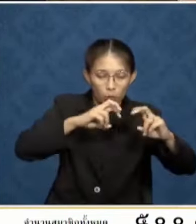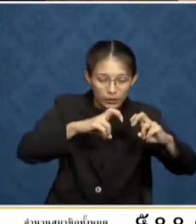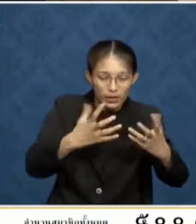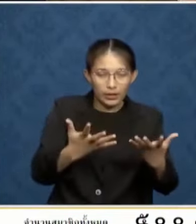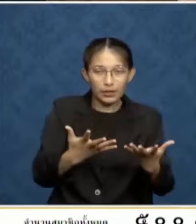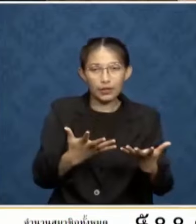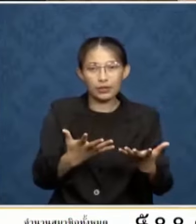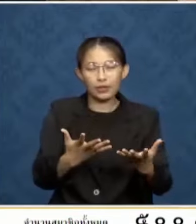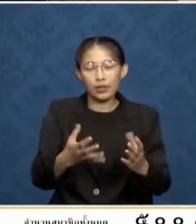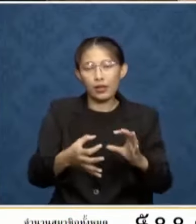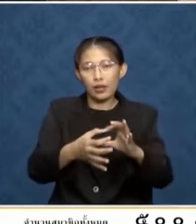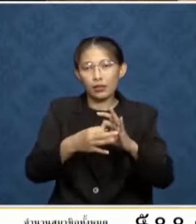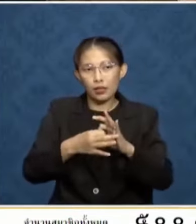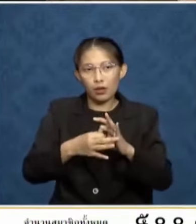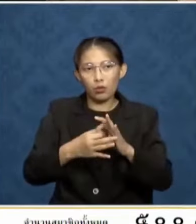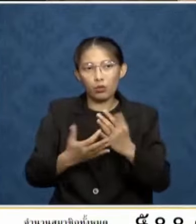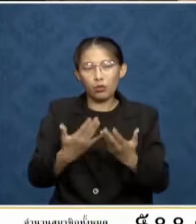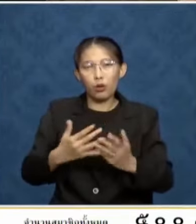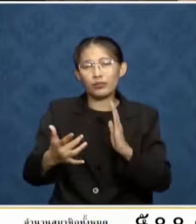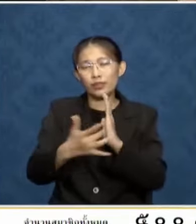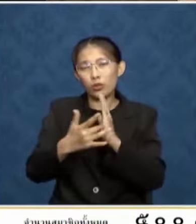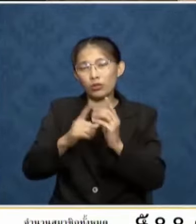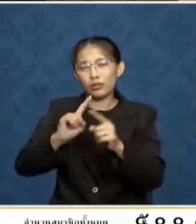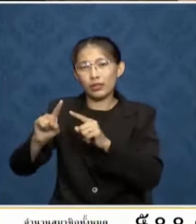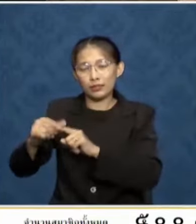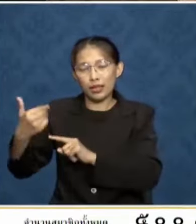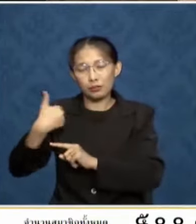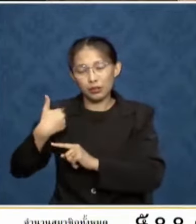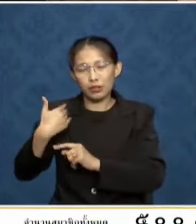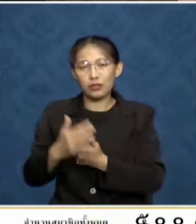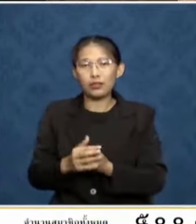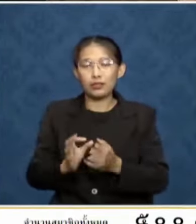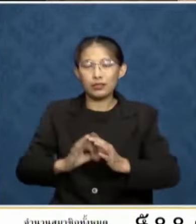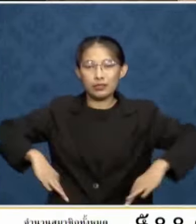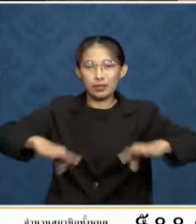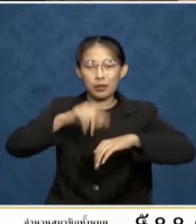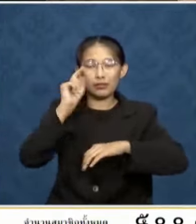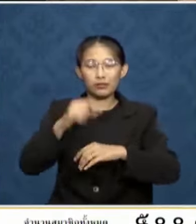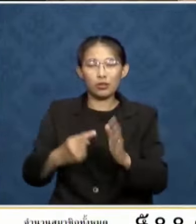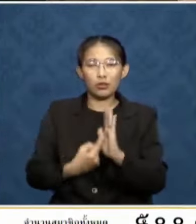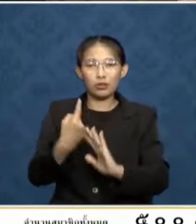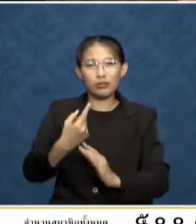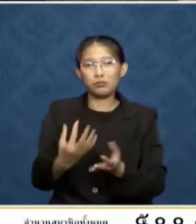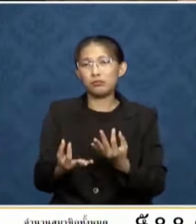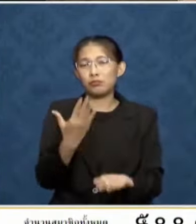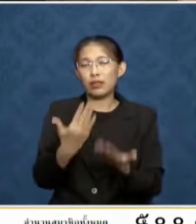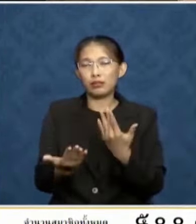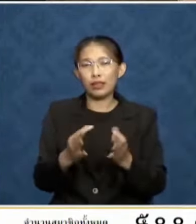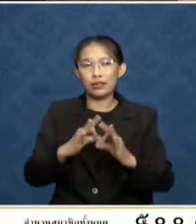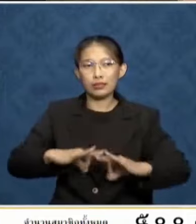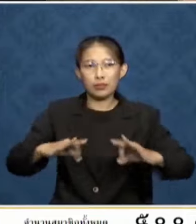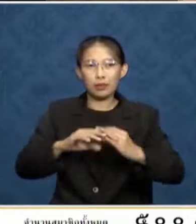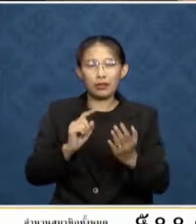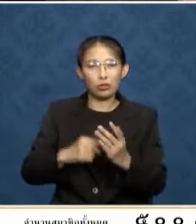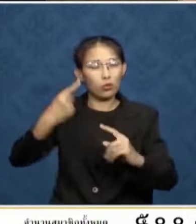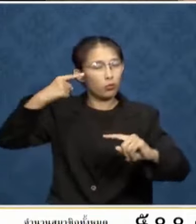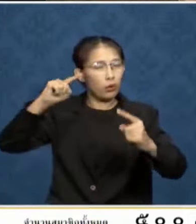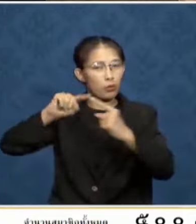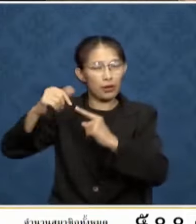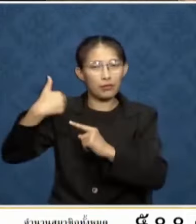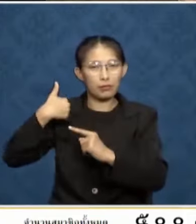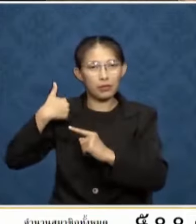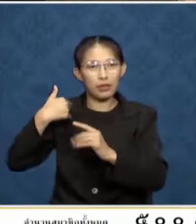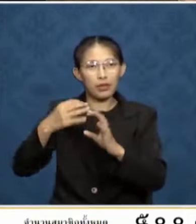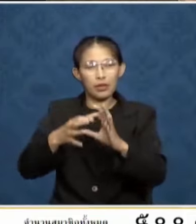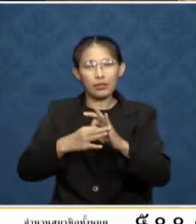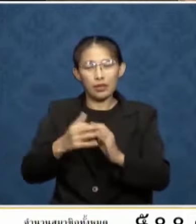ัย, Offset Policy,หแแต Technology Transferเพราะฉะนั้นเราควตองเร่ตนสกทางได้แล้วด้วยเก้าแรกอยางมวิสยทัสสู่ขบ